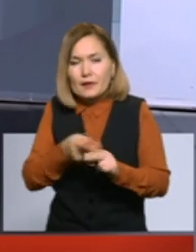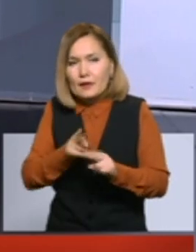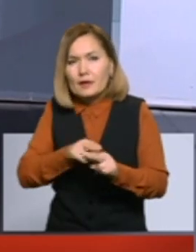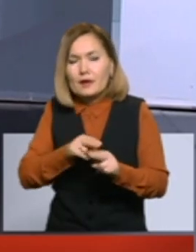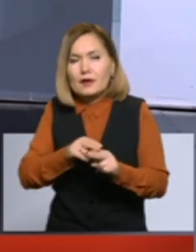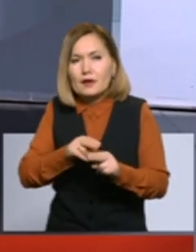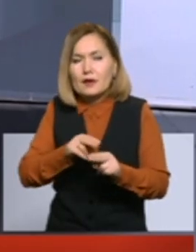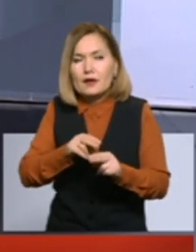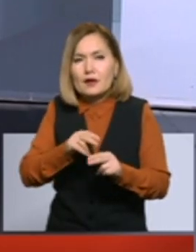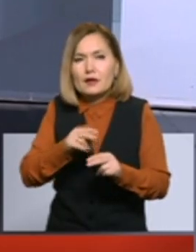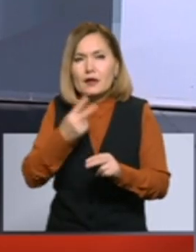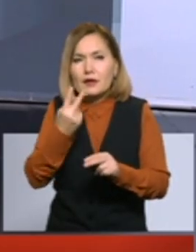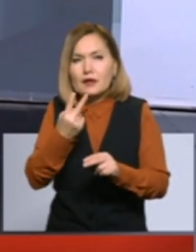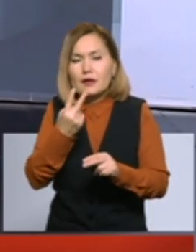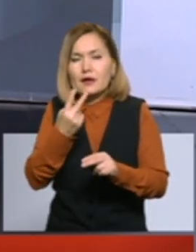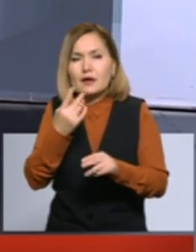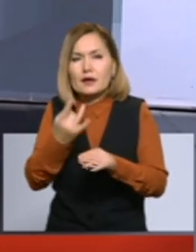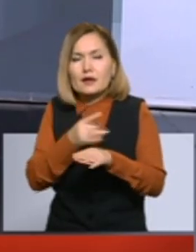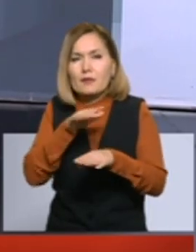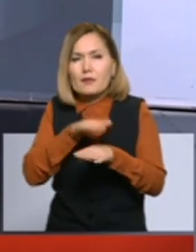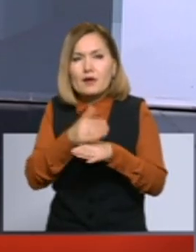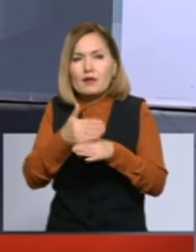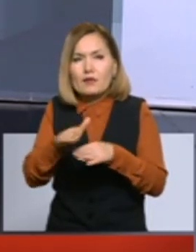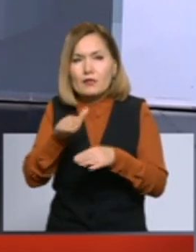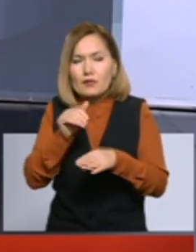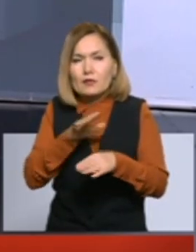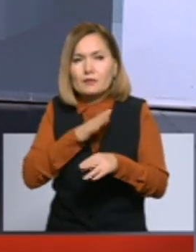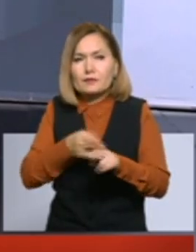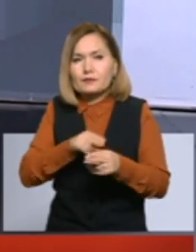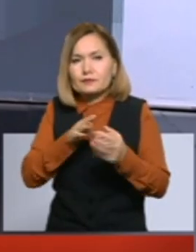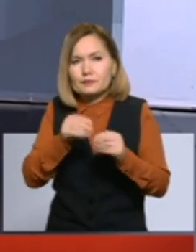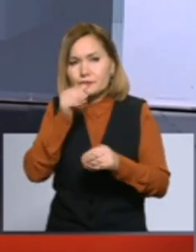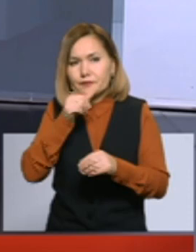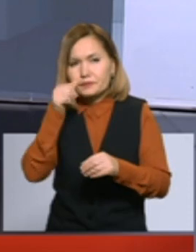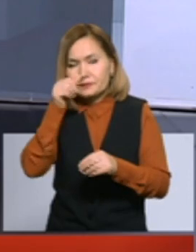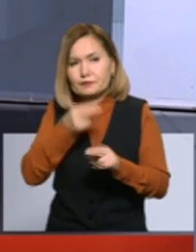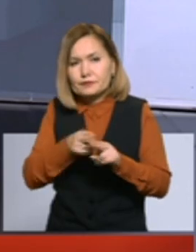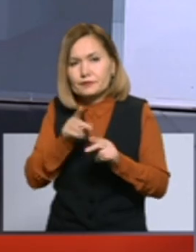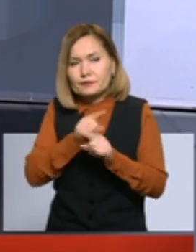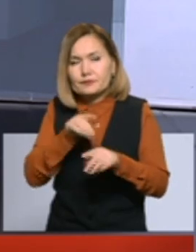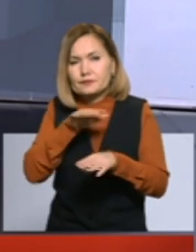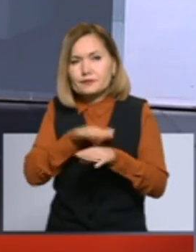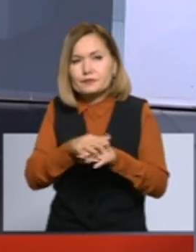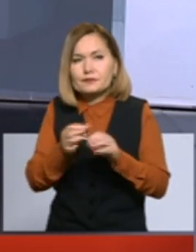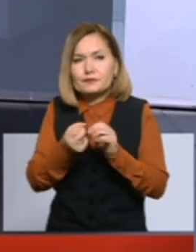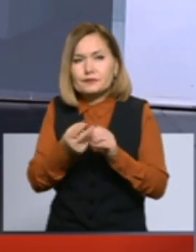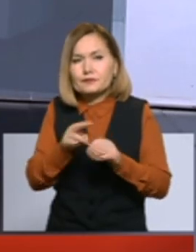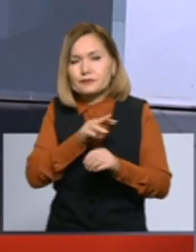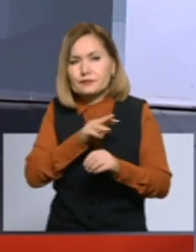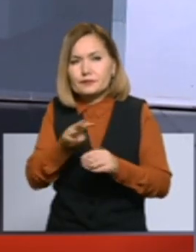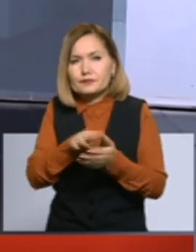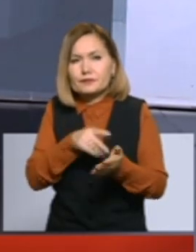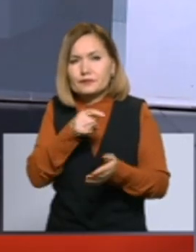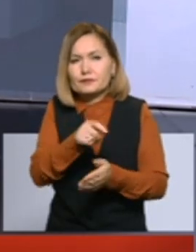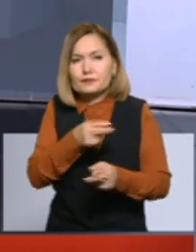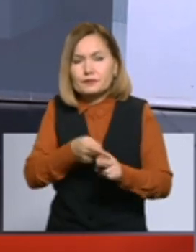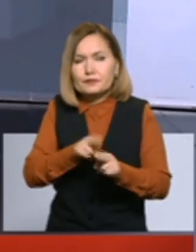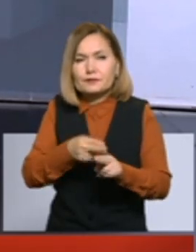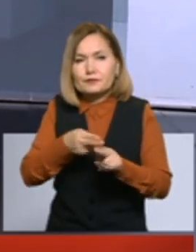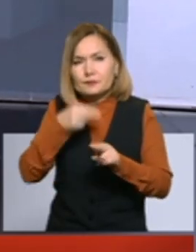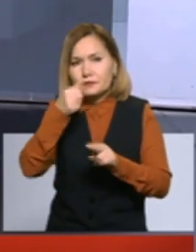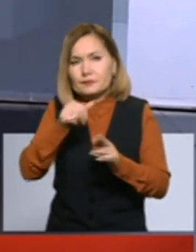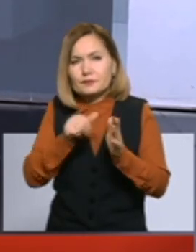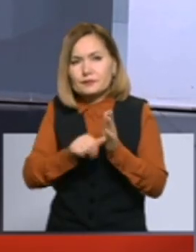кемінде 2 рет банктен қарыз сұрайды деген сөз. Ал былтыр осы уақытта банктерге 12 миллион өтініш түскен, яғни